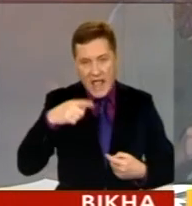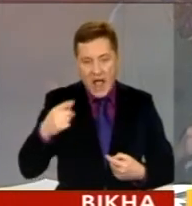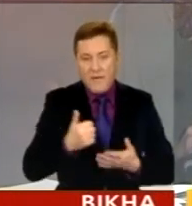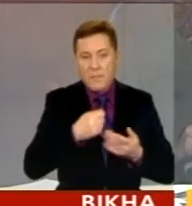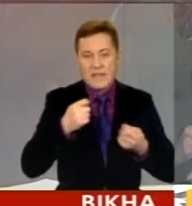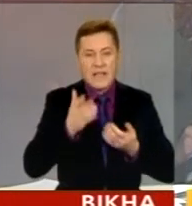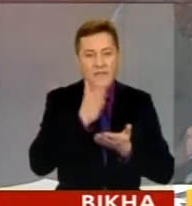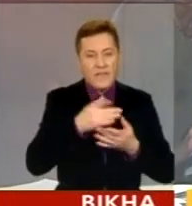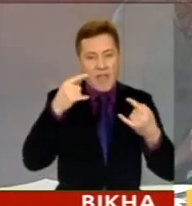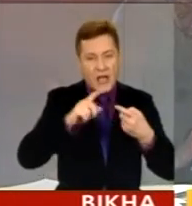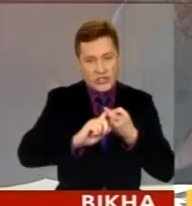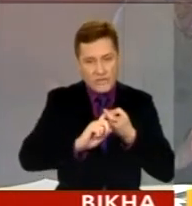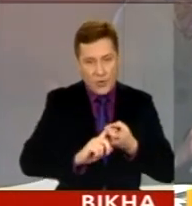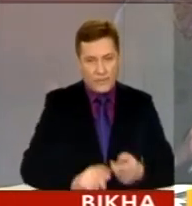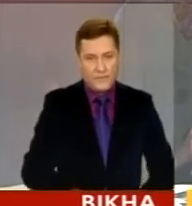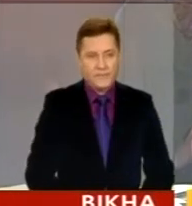нами наживо. Женю, тобі слово.